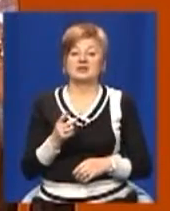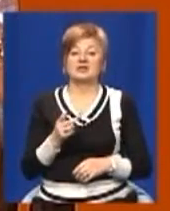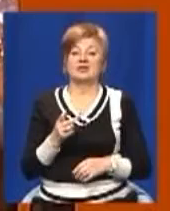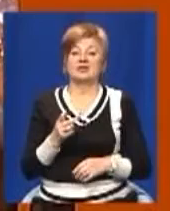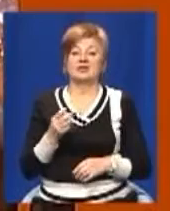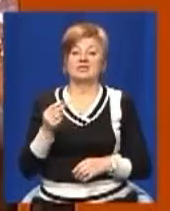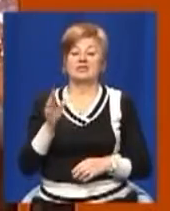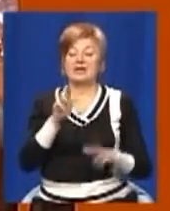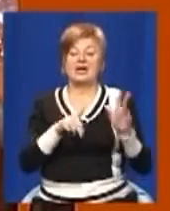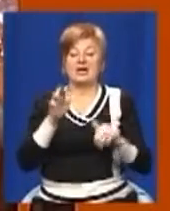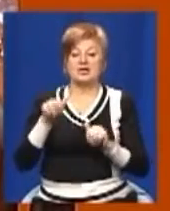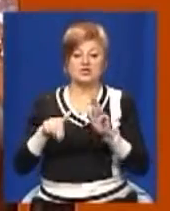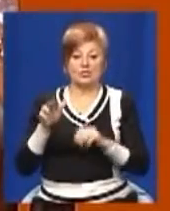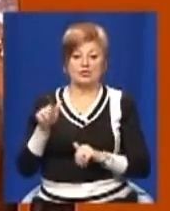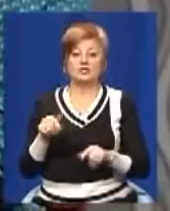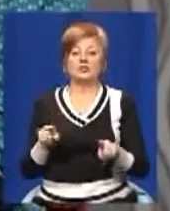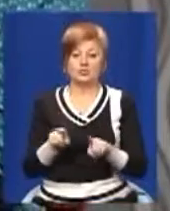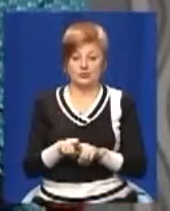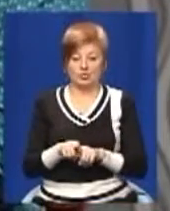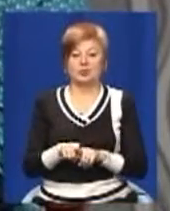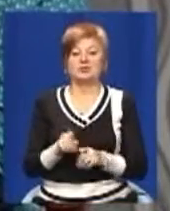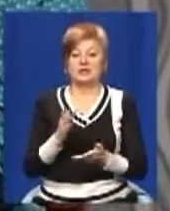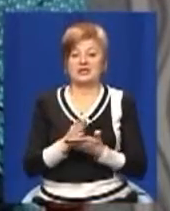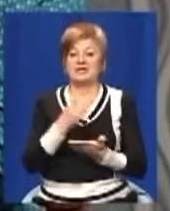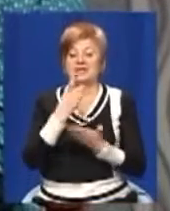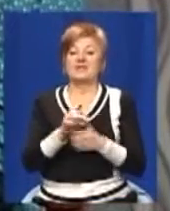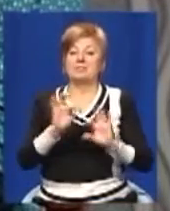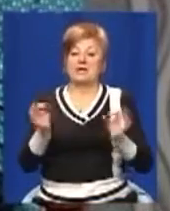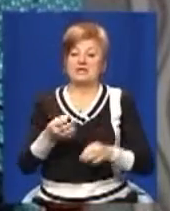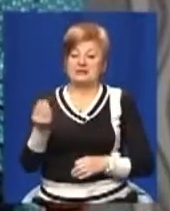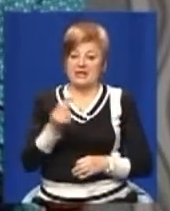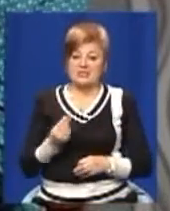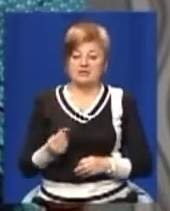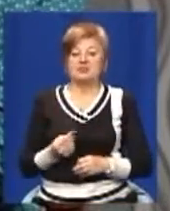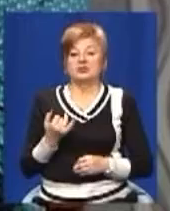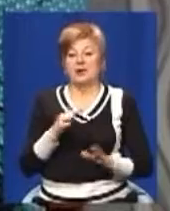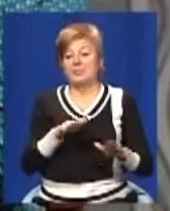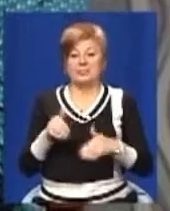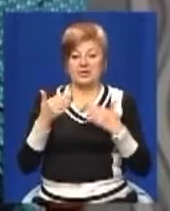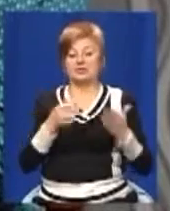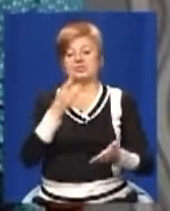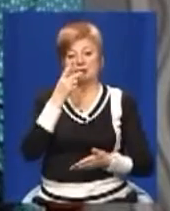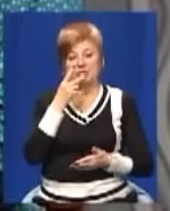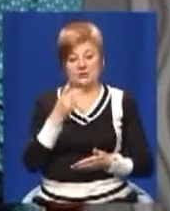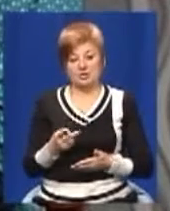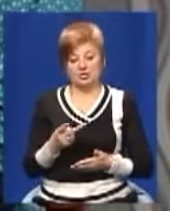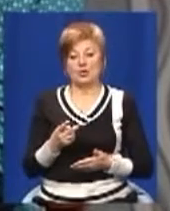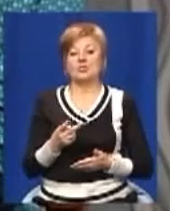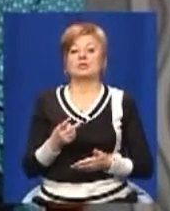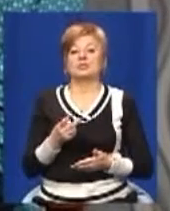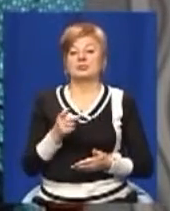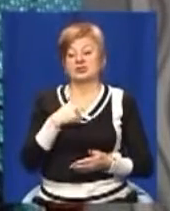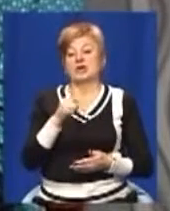Там розфарбовано. Це теж, до речі, такий вид мистецтва. Тож, давайте пропоную переглянути разом з